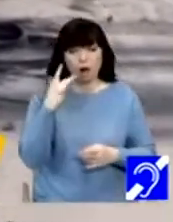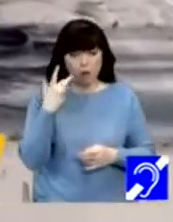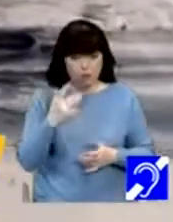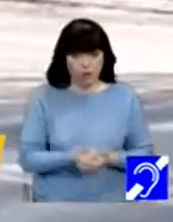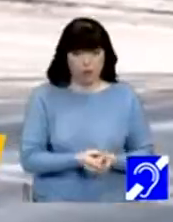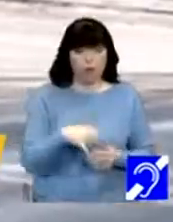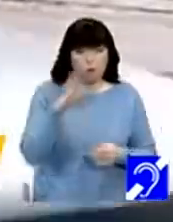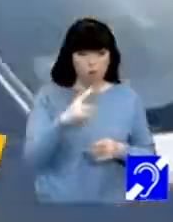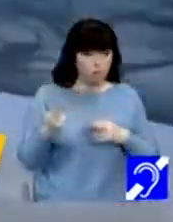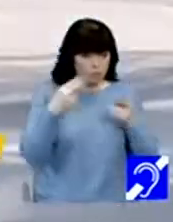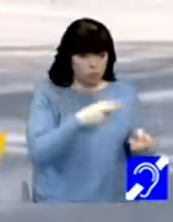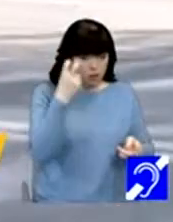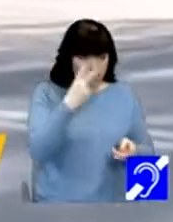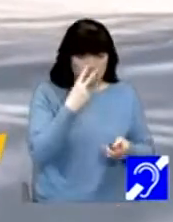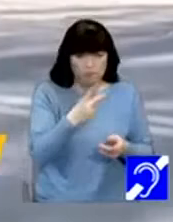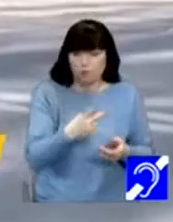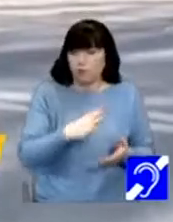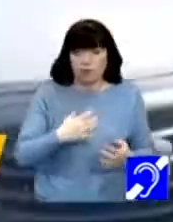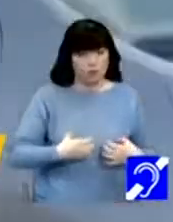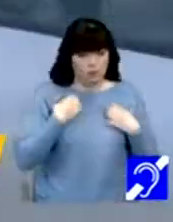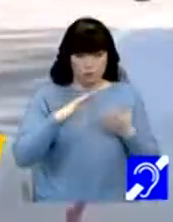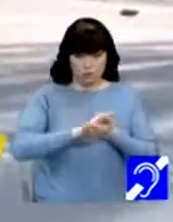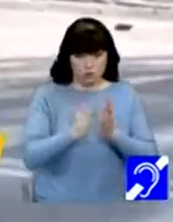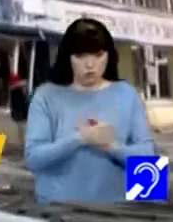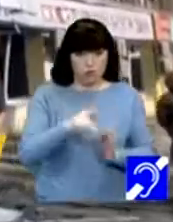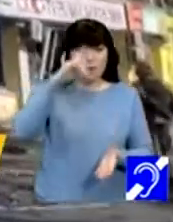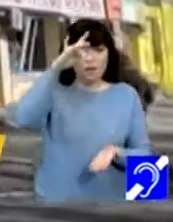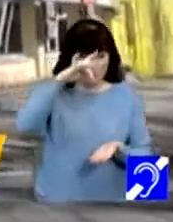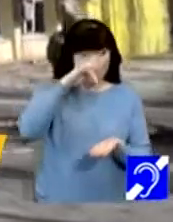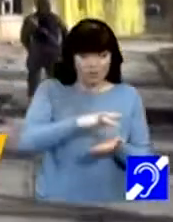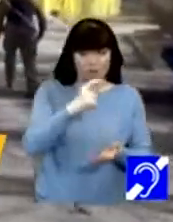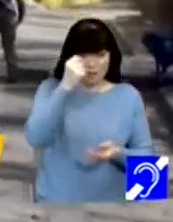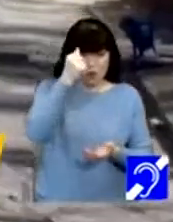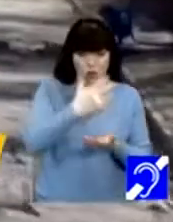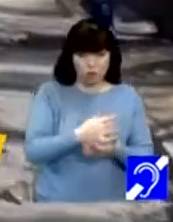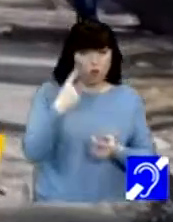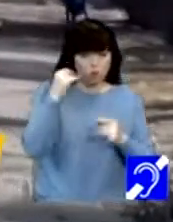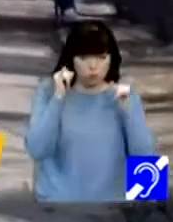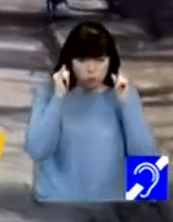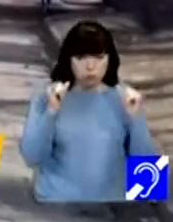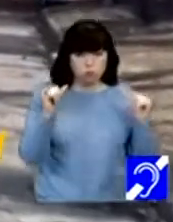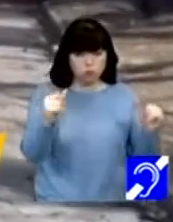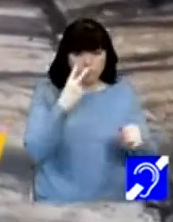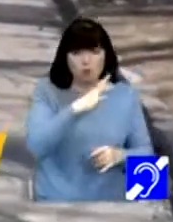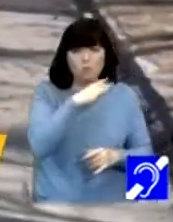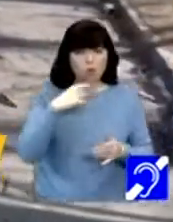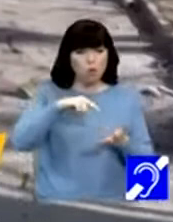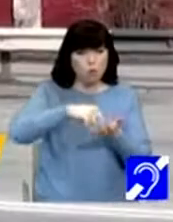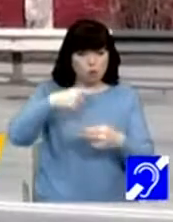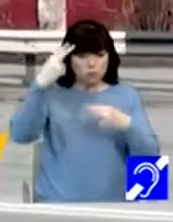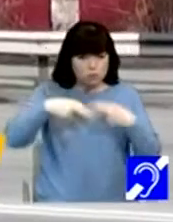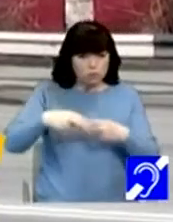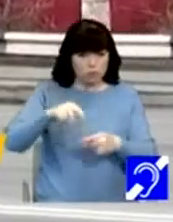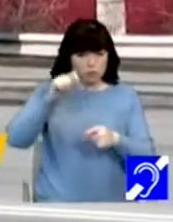Balak a fost impresionat de atmosfera de război. În centrul capitalei a auzit sunetul sirenelor și a văzut numeroase puncte de control.